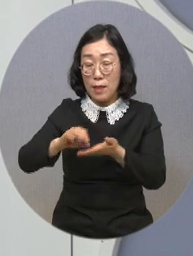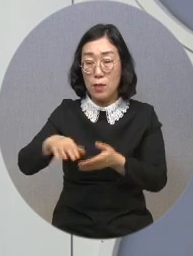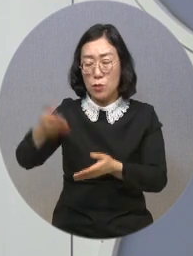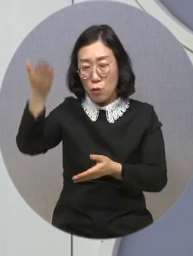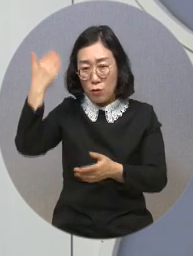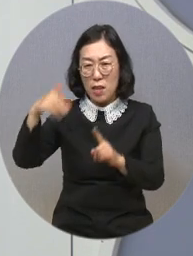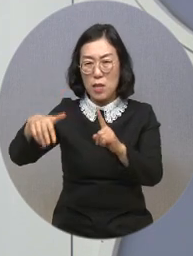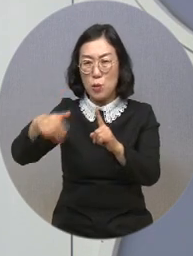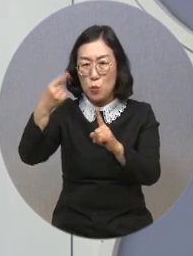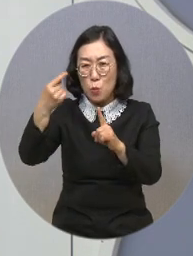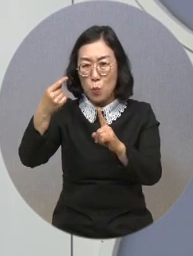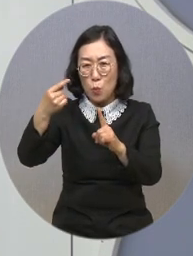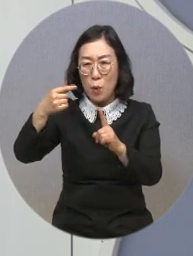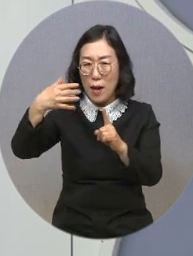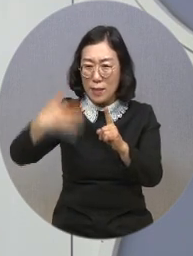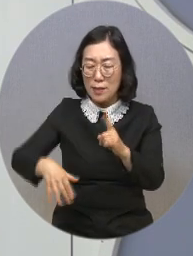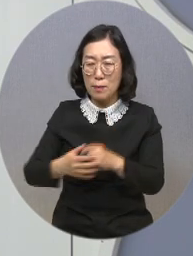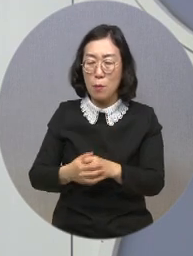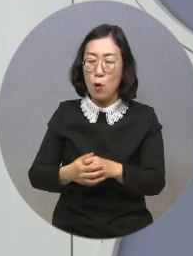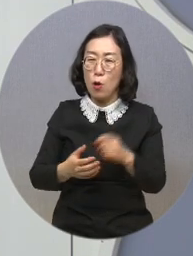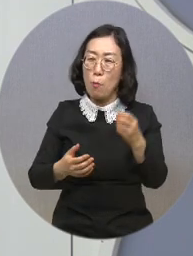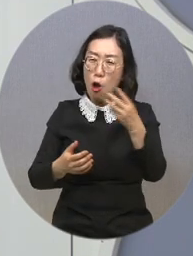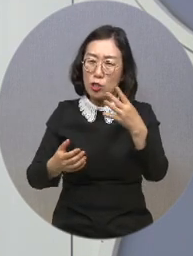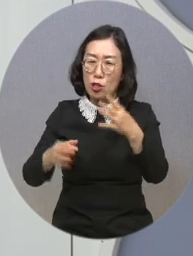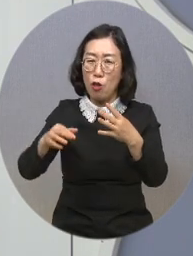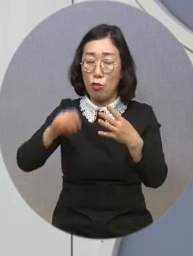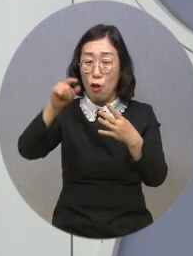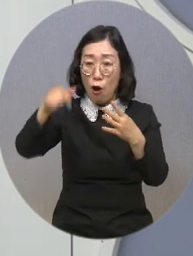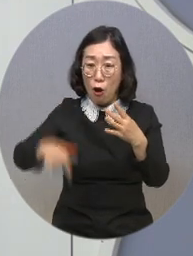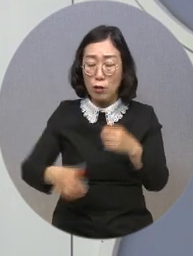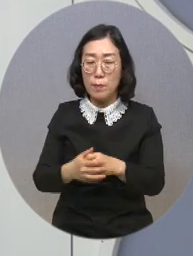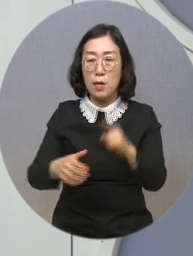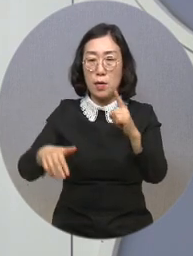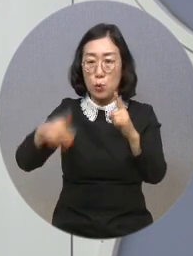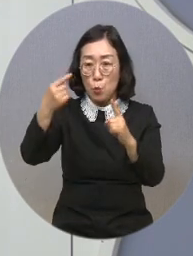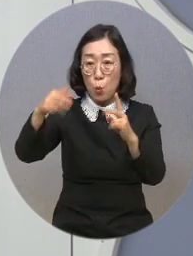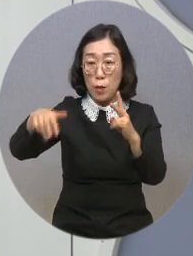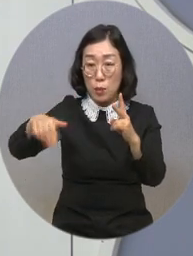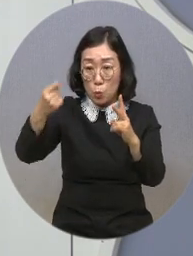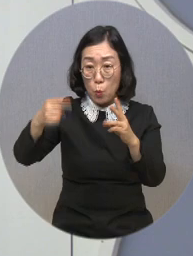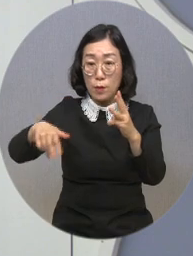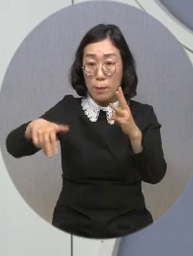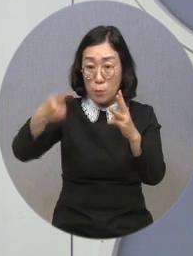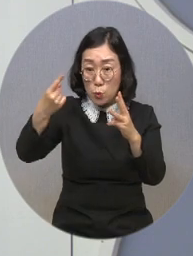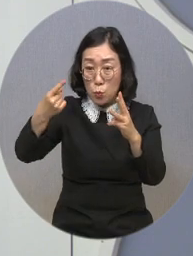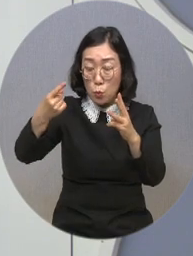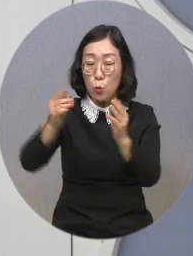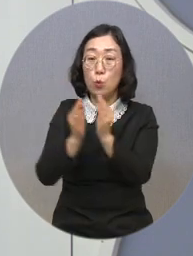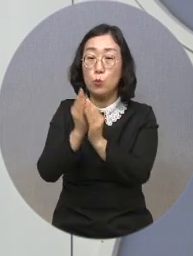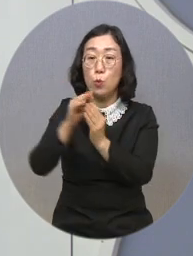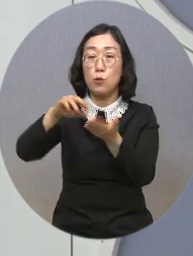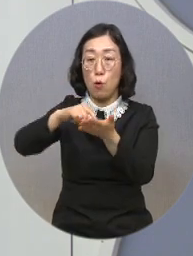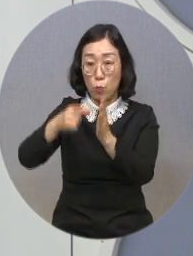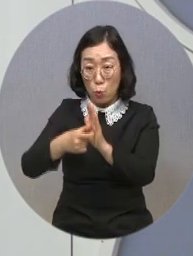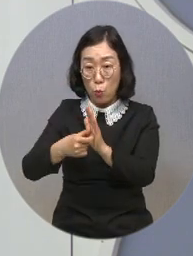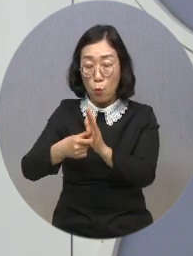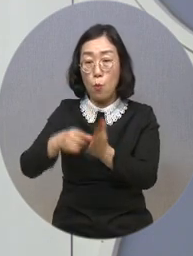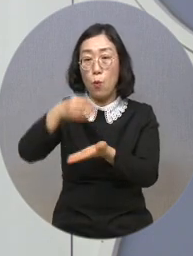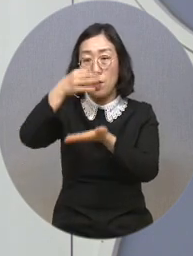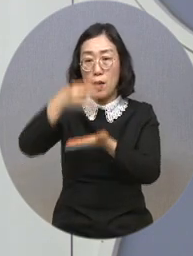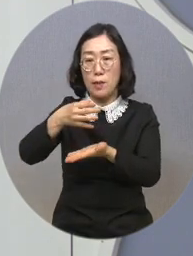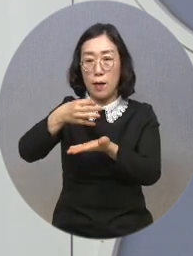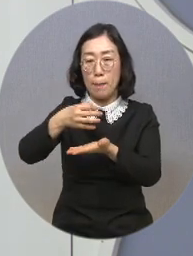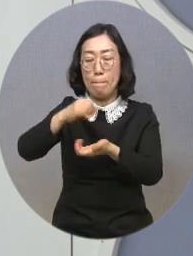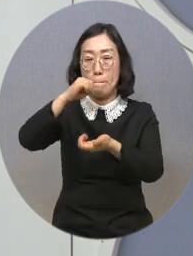안 됐었는데 뭐 몇천억 이 정도였는데 지금은 1조 2조 이제 거의 이제 막 3조 정도 가까이 가고 있는데.